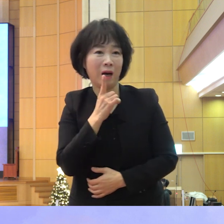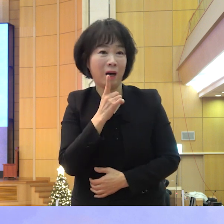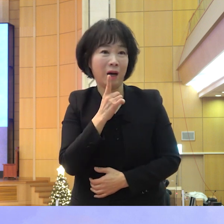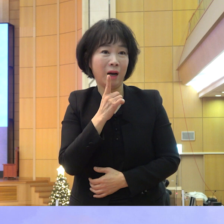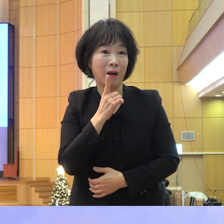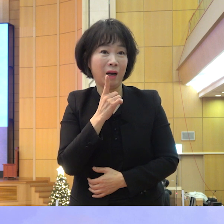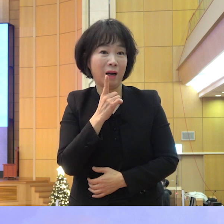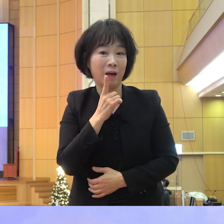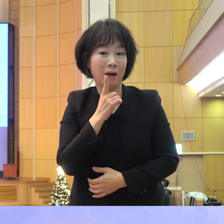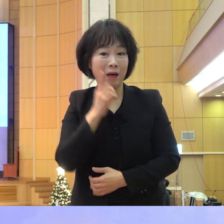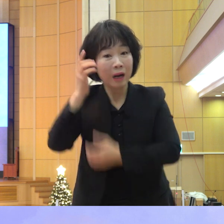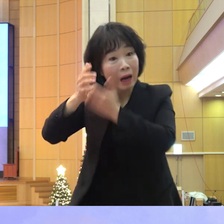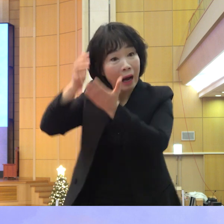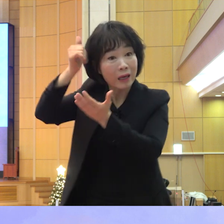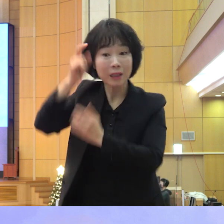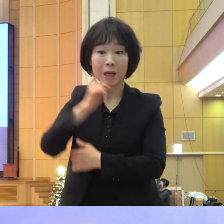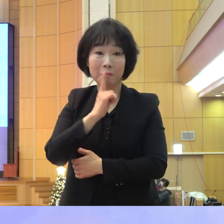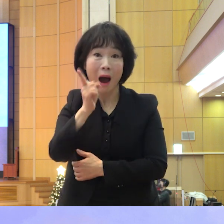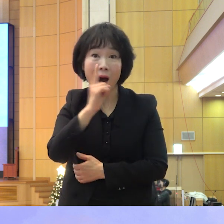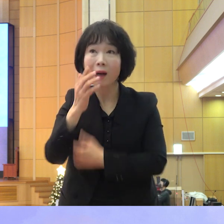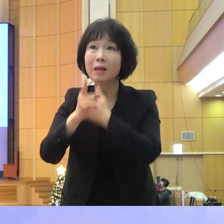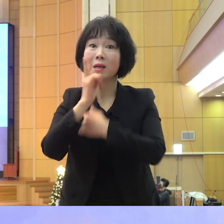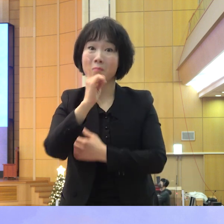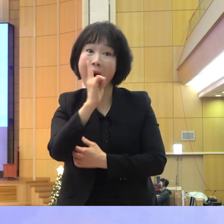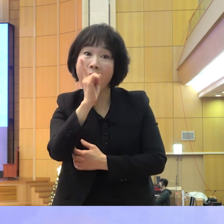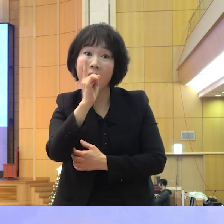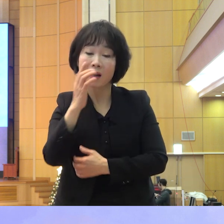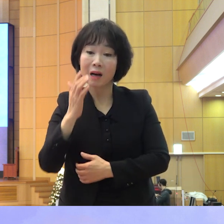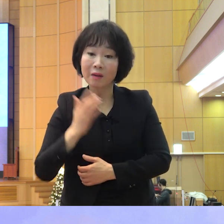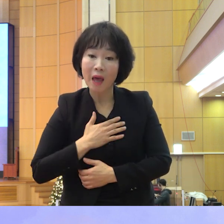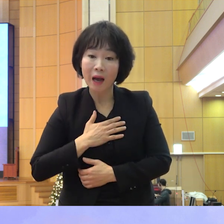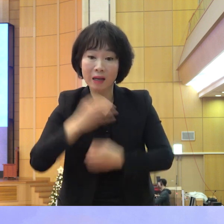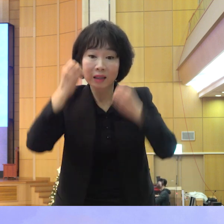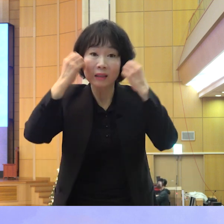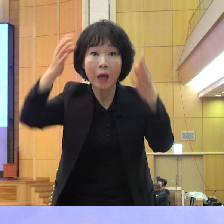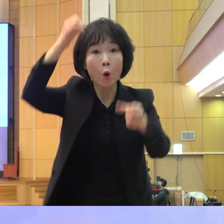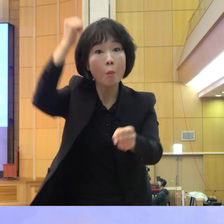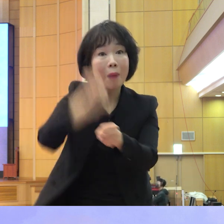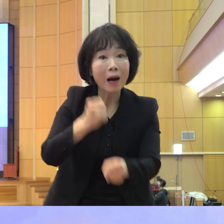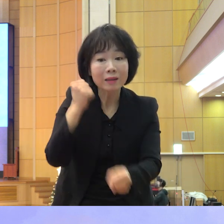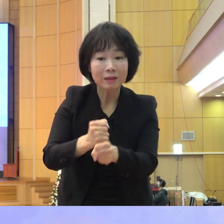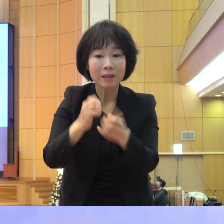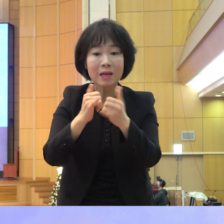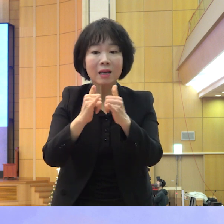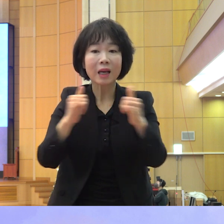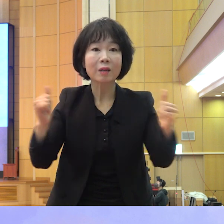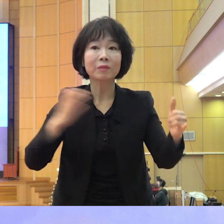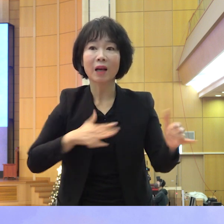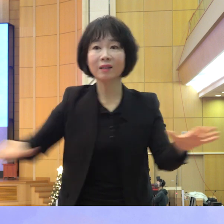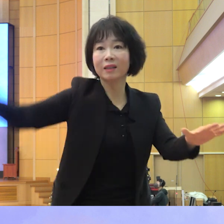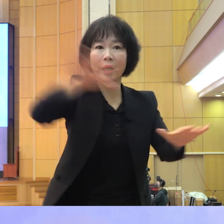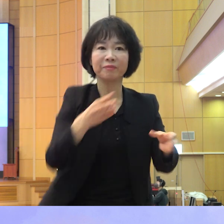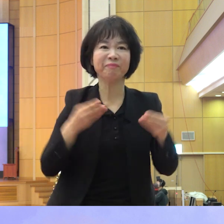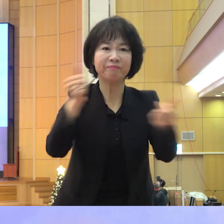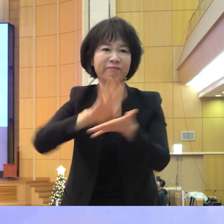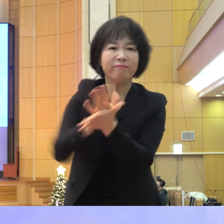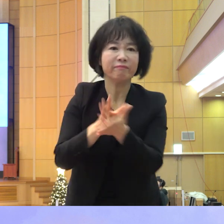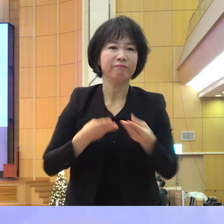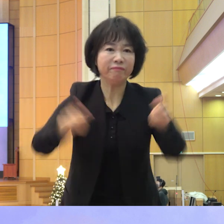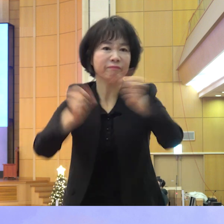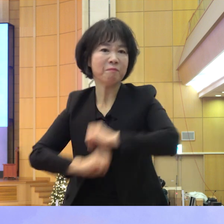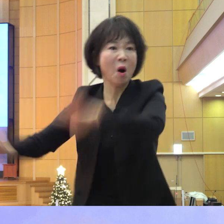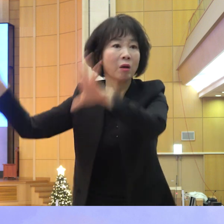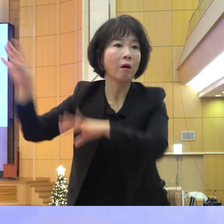가라사대 나의 창조한 사람을, 내가 만든 사람을 내가 지면에서, 이 말은